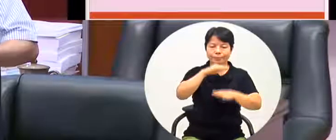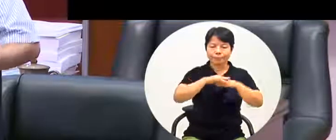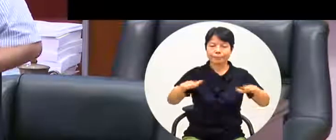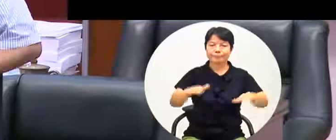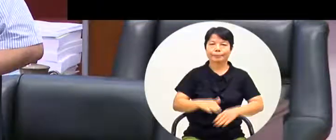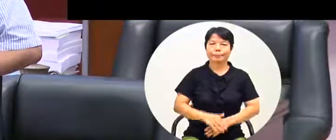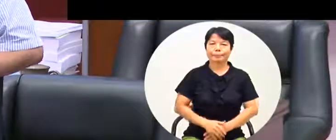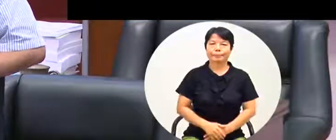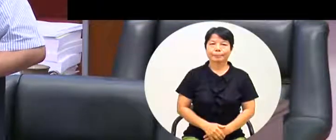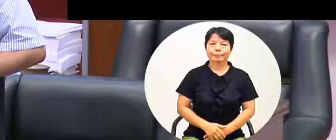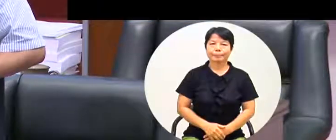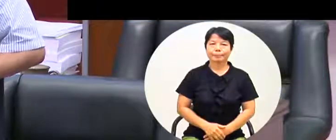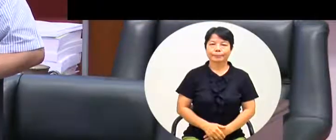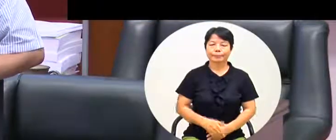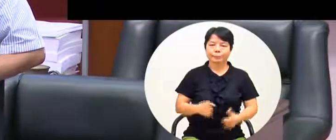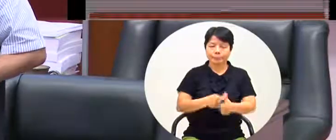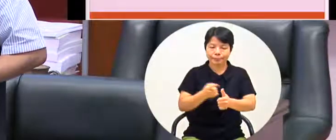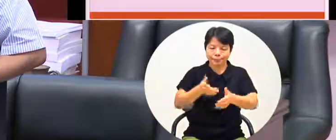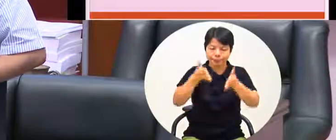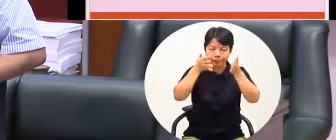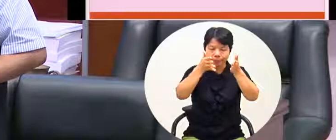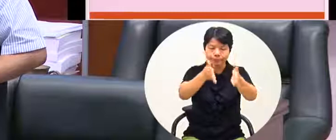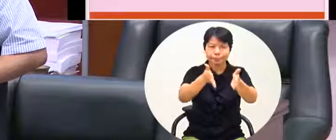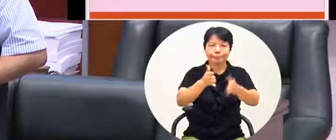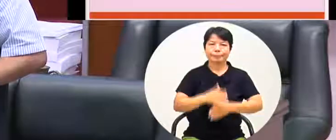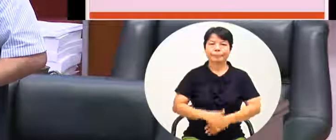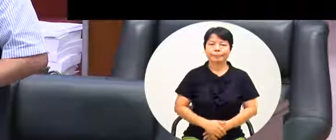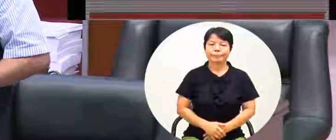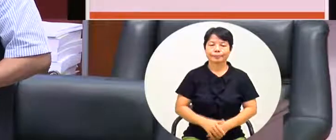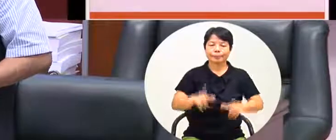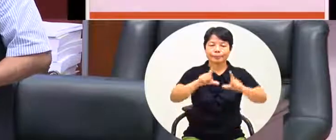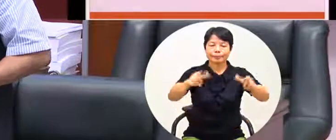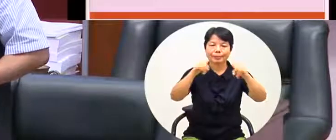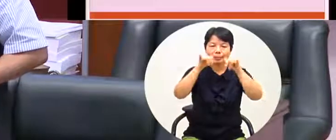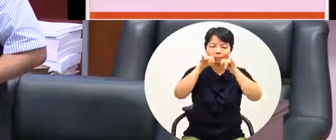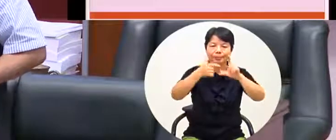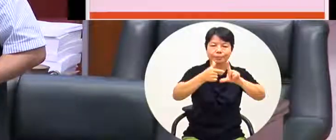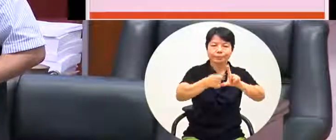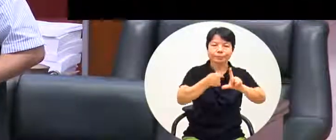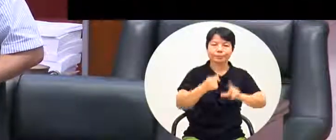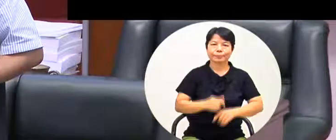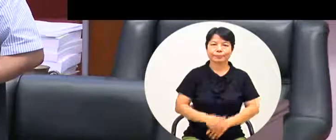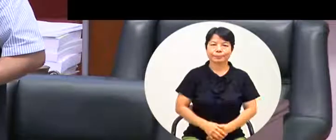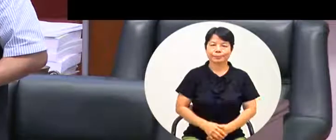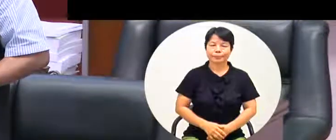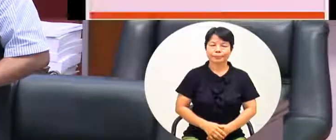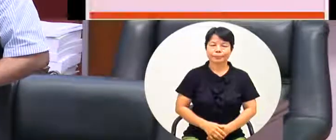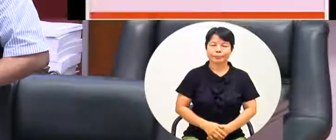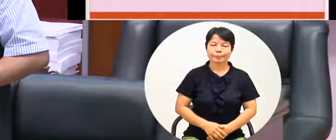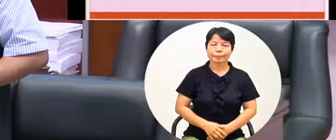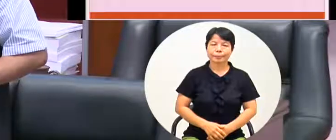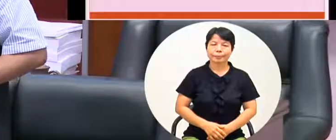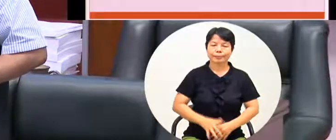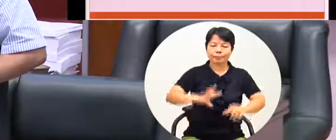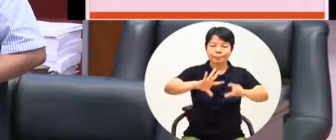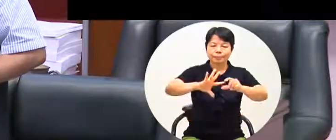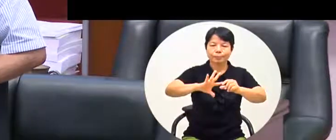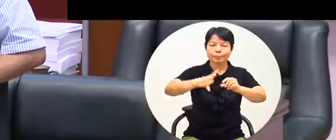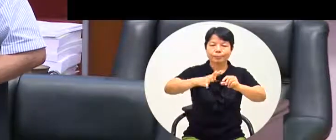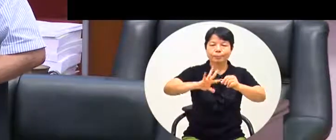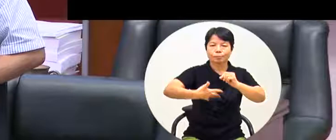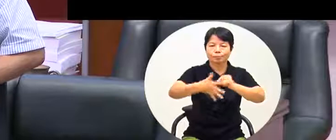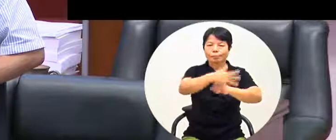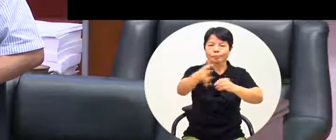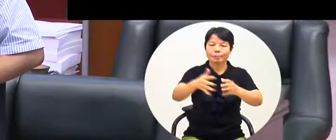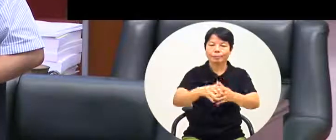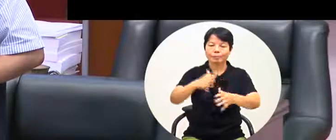着咱的大寮区吼，咱大寮国中新建校舍的这个部分吼，要来请教咱教